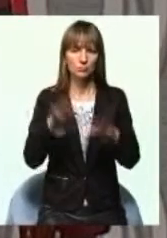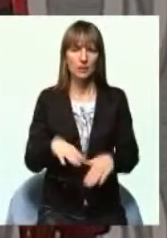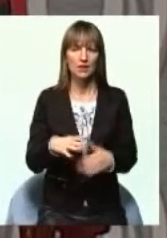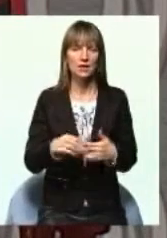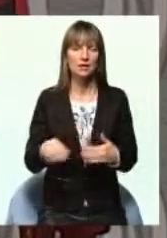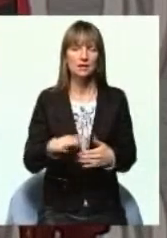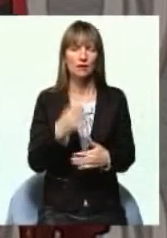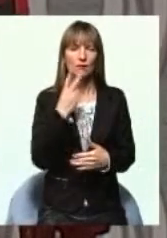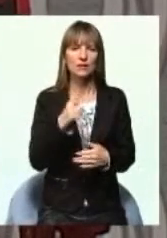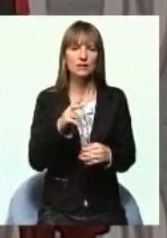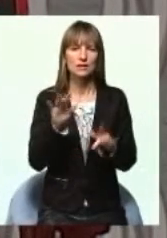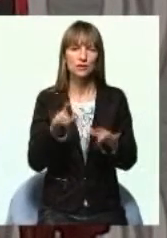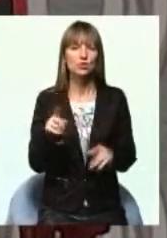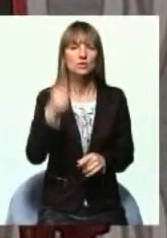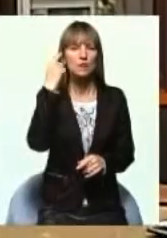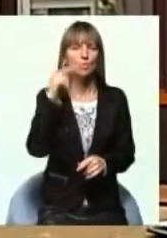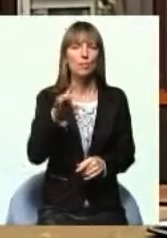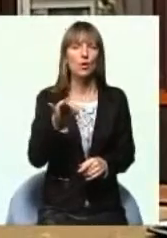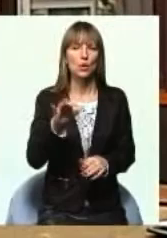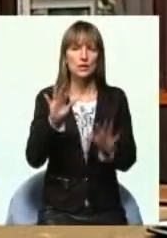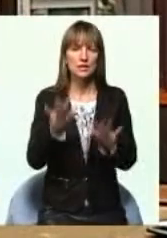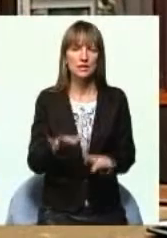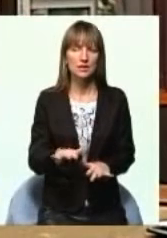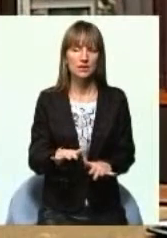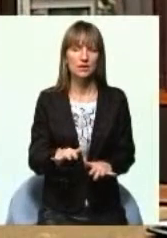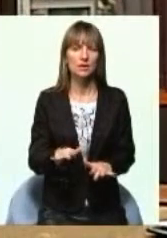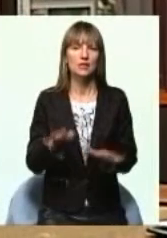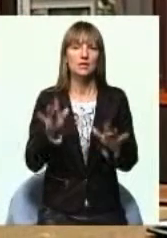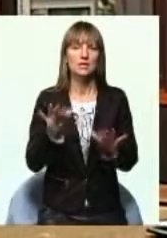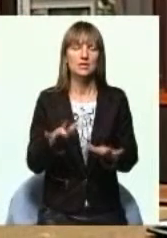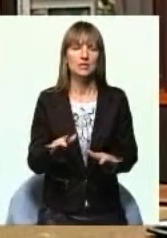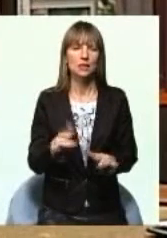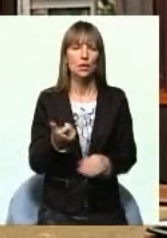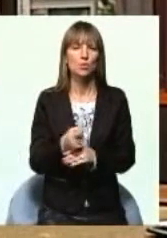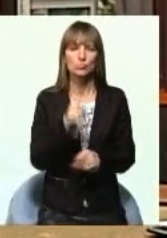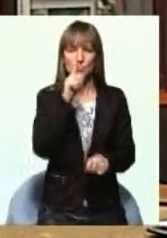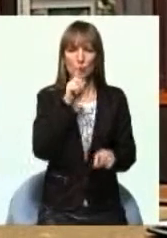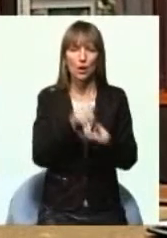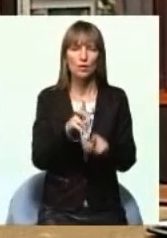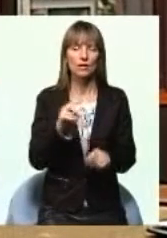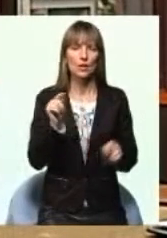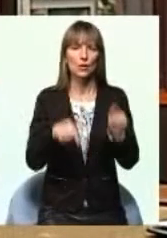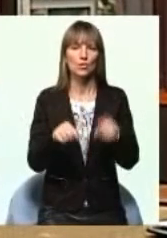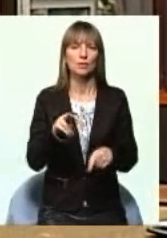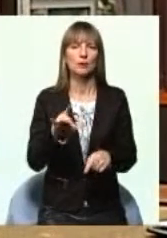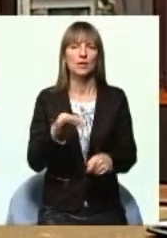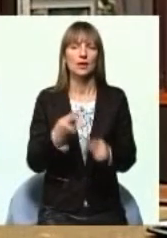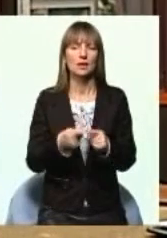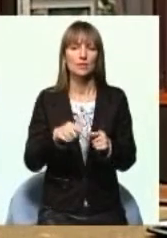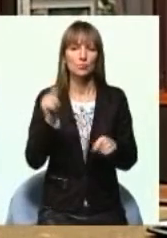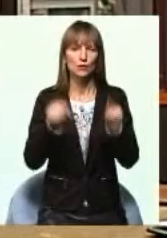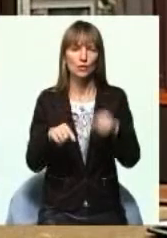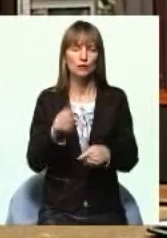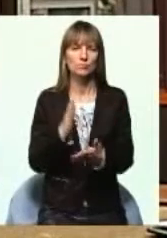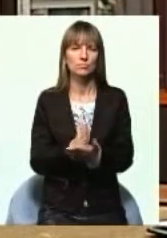вигляді сніжинок? Що ти знаєш про сніг? Ну, сніг дуже схож на дощ, але при цьому дощ